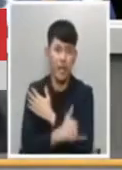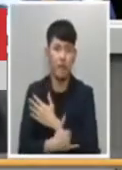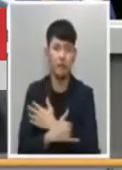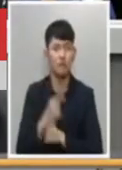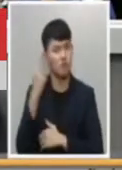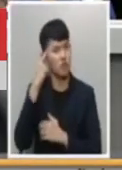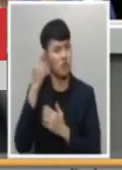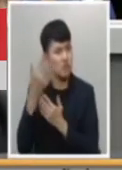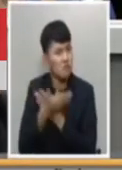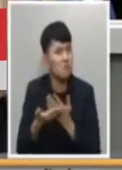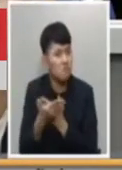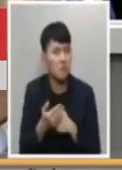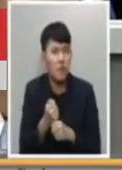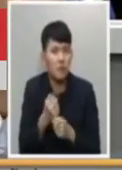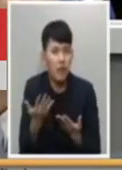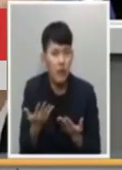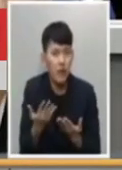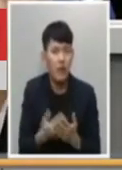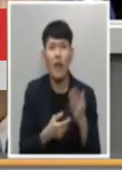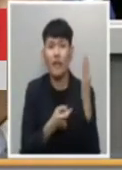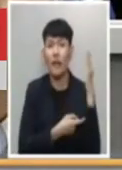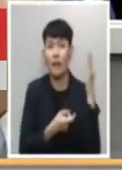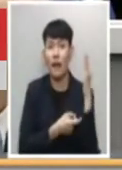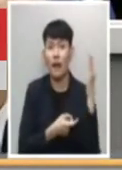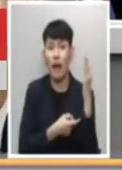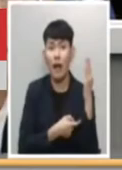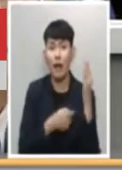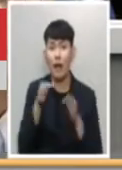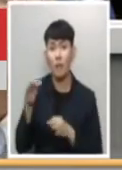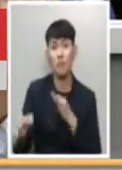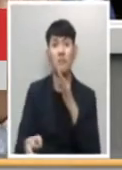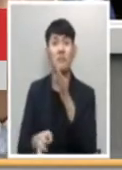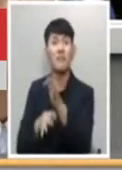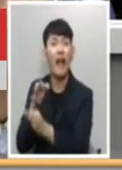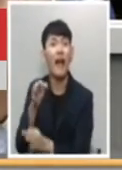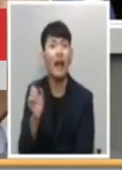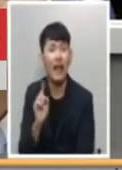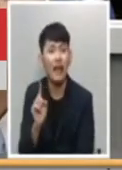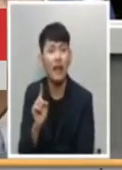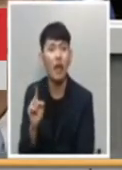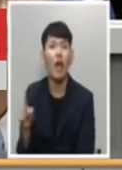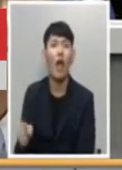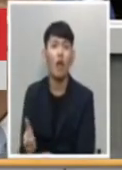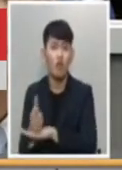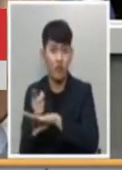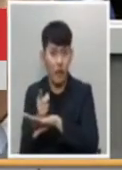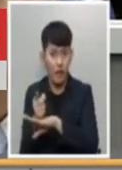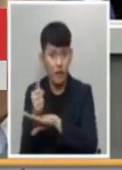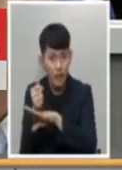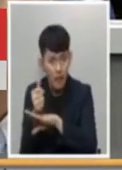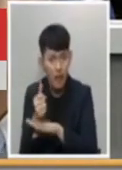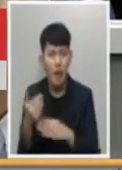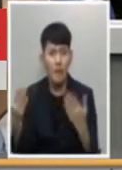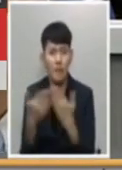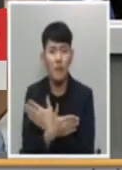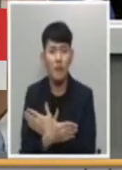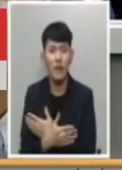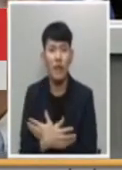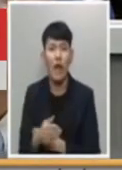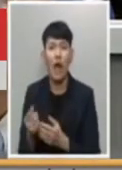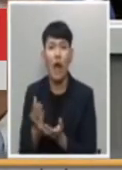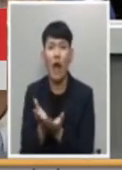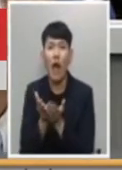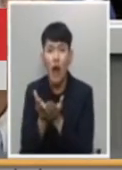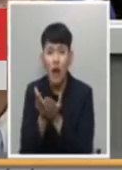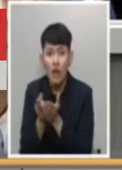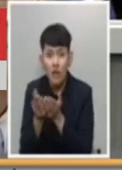ารพครับเอายางพาราไปแลกรถถังได้ไหมครับเอายางพาราไปแลกเรือดำน้ำได้ไหมครับเอาผลไม้เราไปแลกได้ไหมครับเอาข้